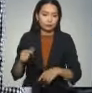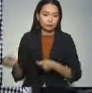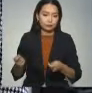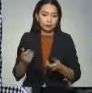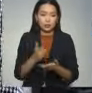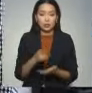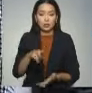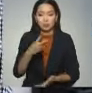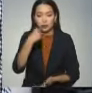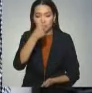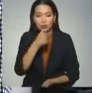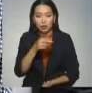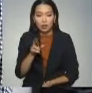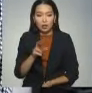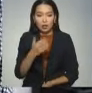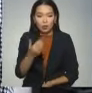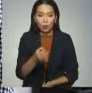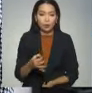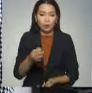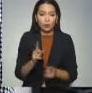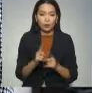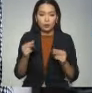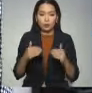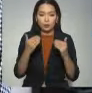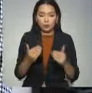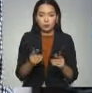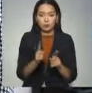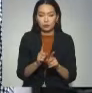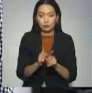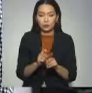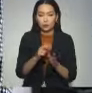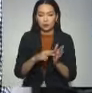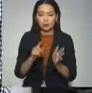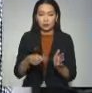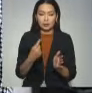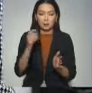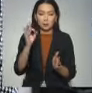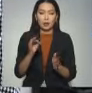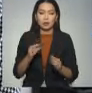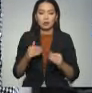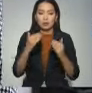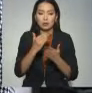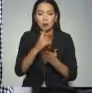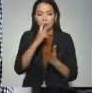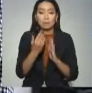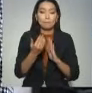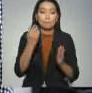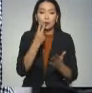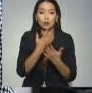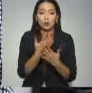жылғы қаңтар-қарашада облысымыздағы инфляция 18,1% өсті. Бұл бір ай бұрынғы